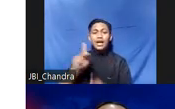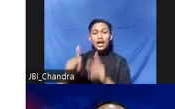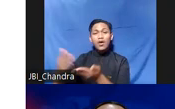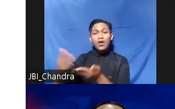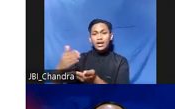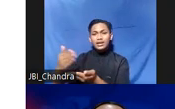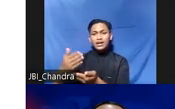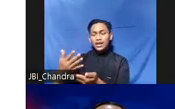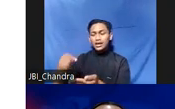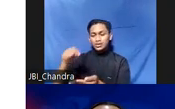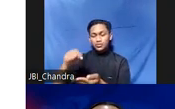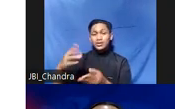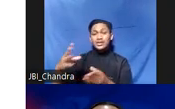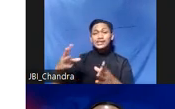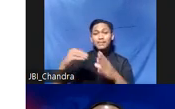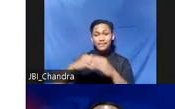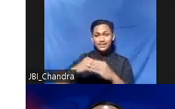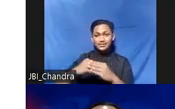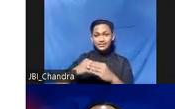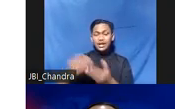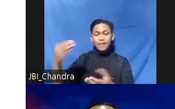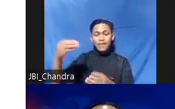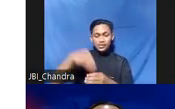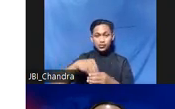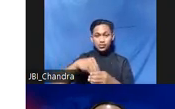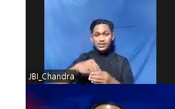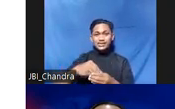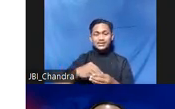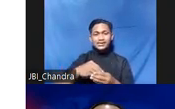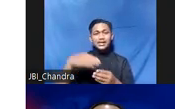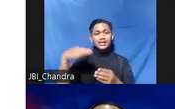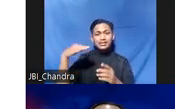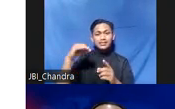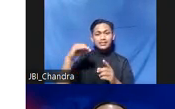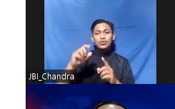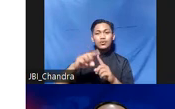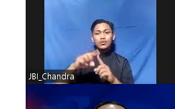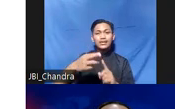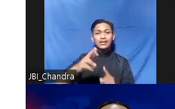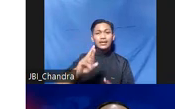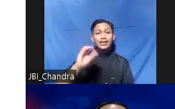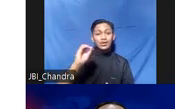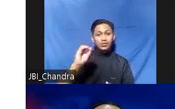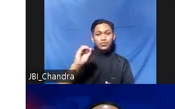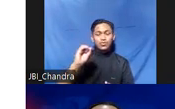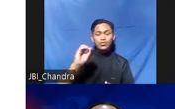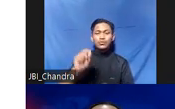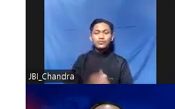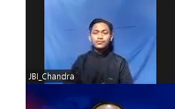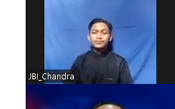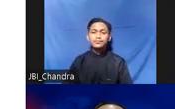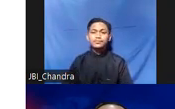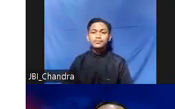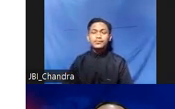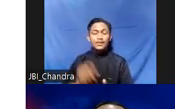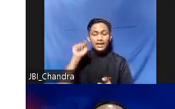ataupun sitasi nanti kalau teman-teman ingin mengganti style gaya tinggal sekali klik sama ya seperti menderita tadi